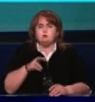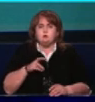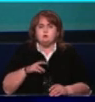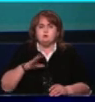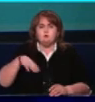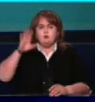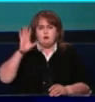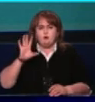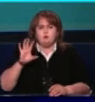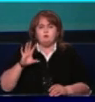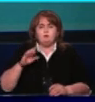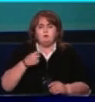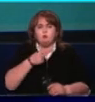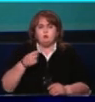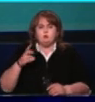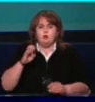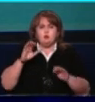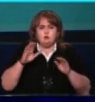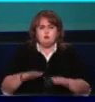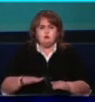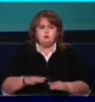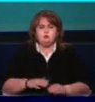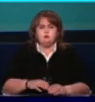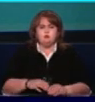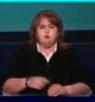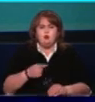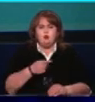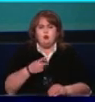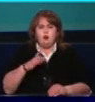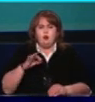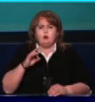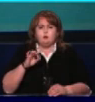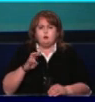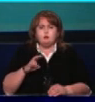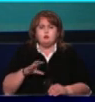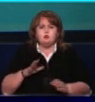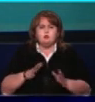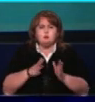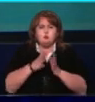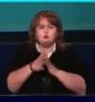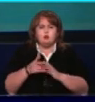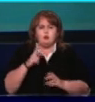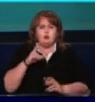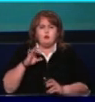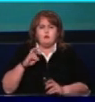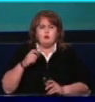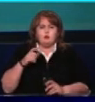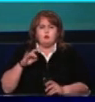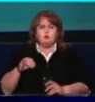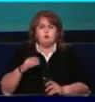верхнего энергетического уровня на нижний электрон и атом излучает энергию.